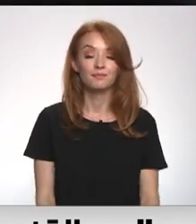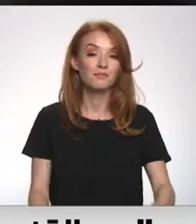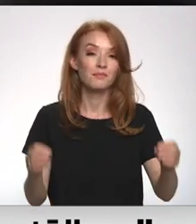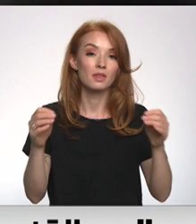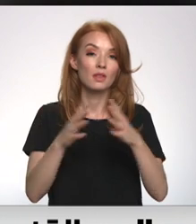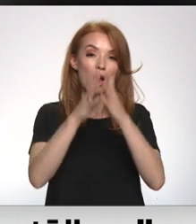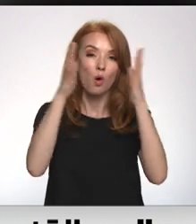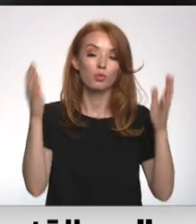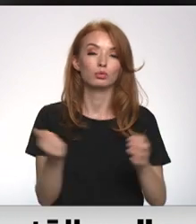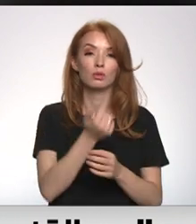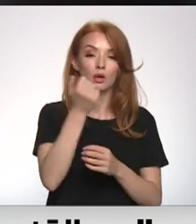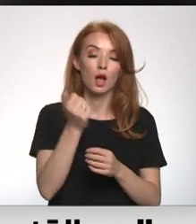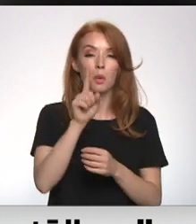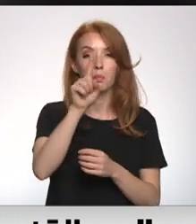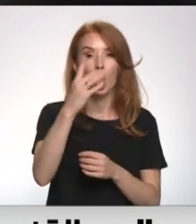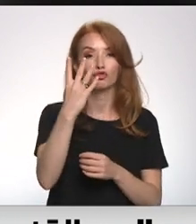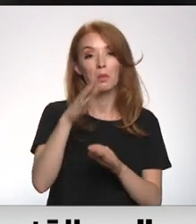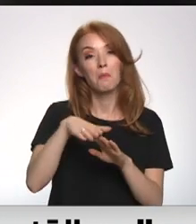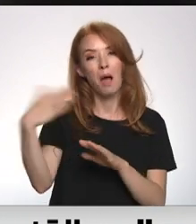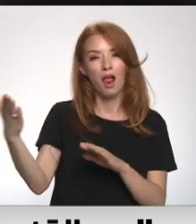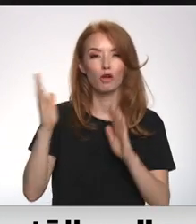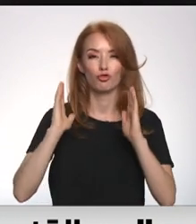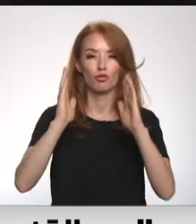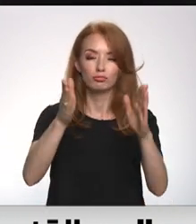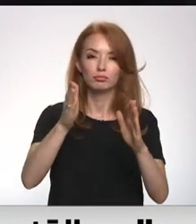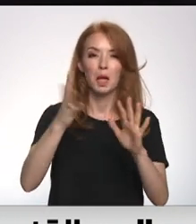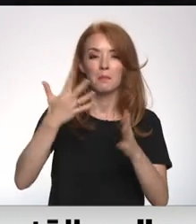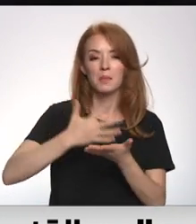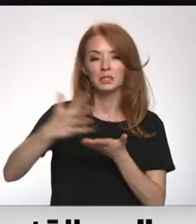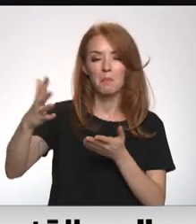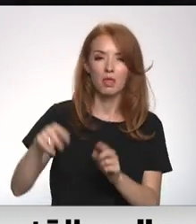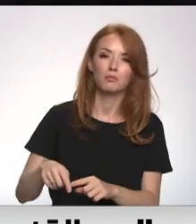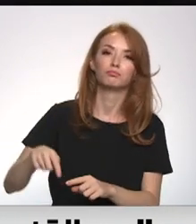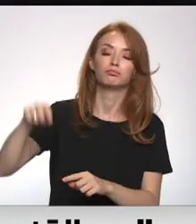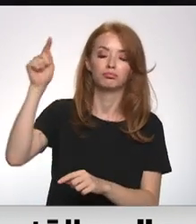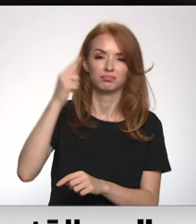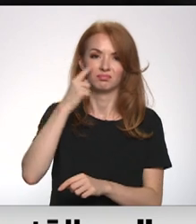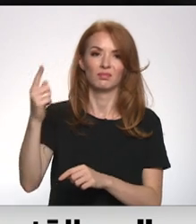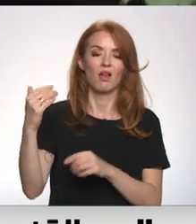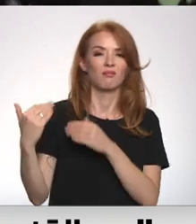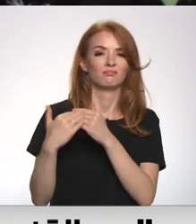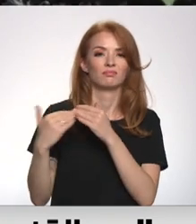Desmitiem gadu autoceļa P4 malā apmēram 5 metrus augstā granīta stēla atgādināja par